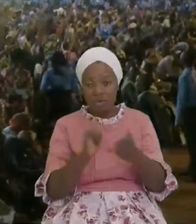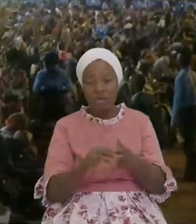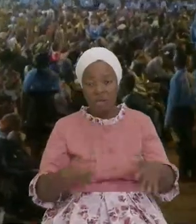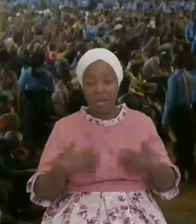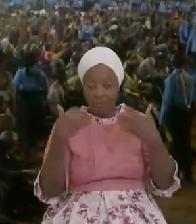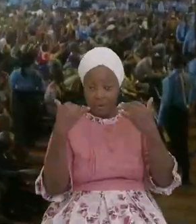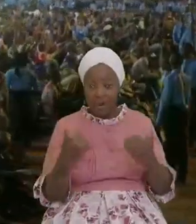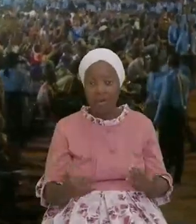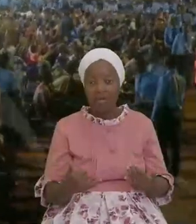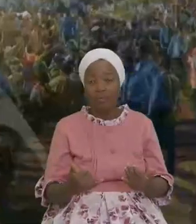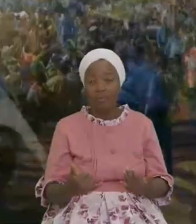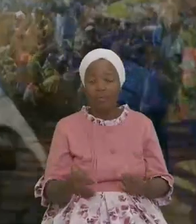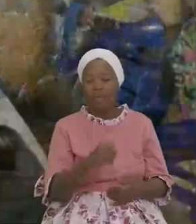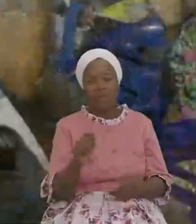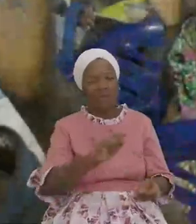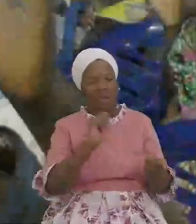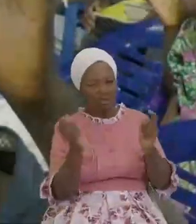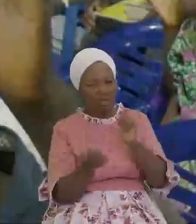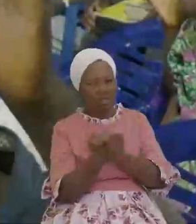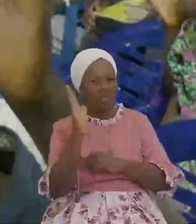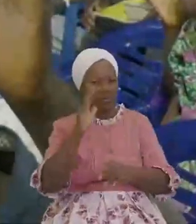Et viens à cette vie maintenant.